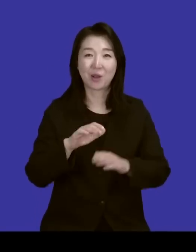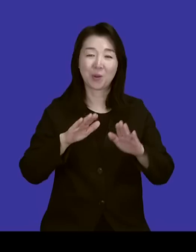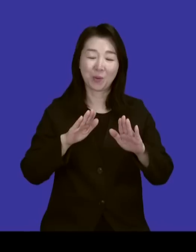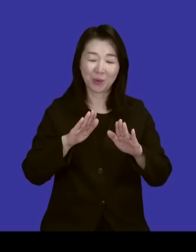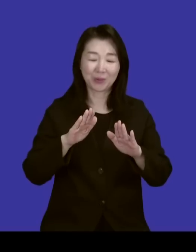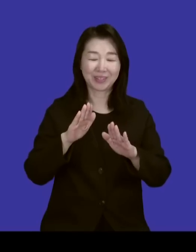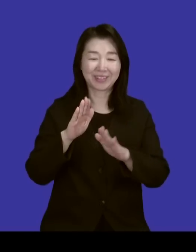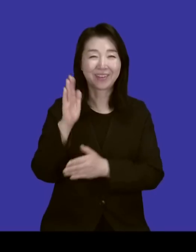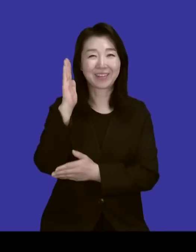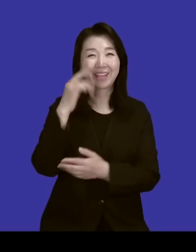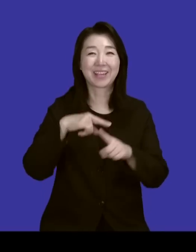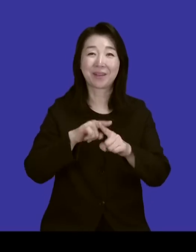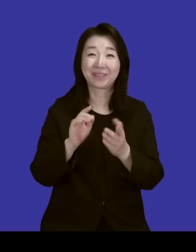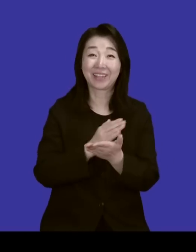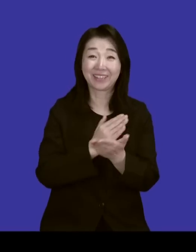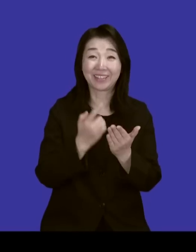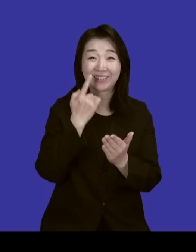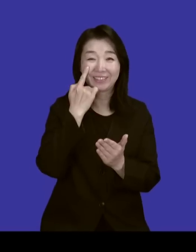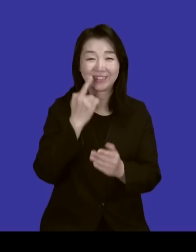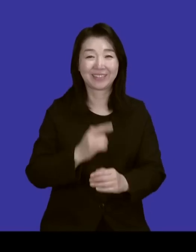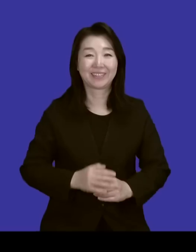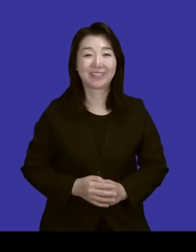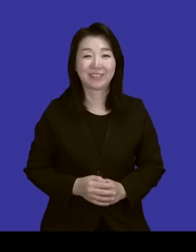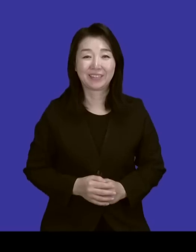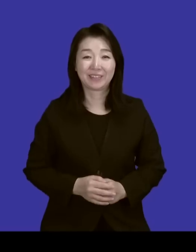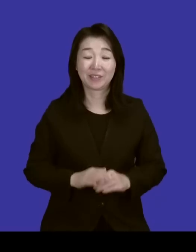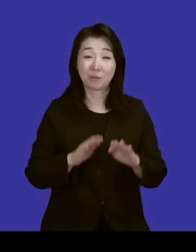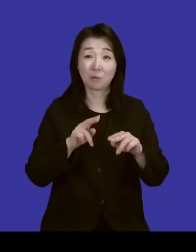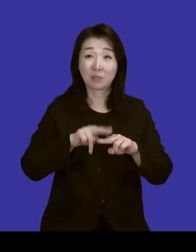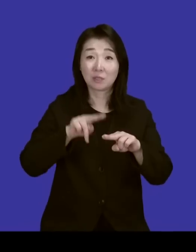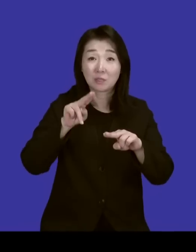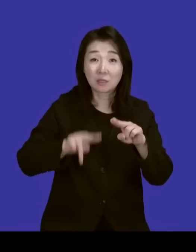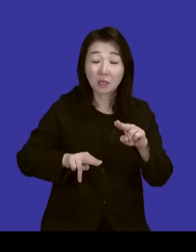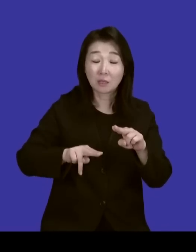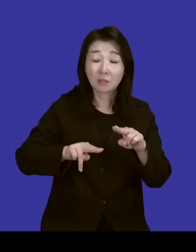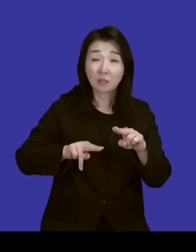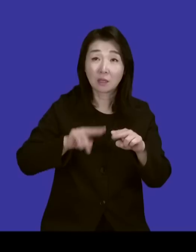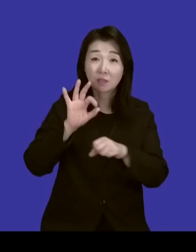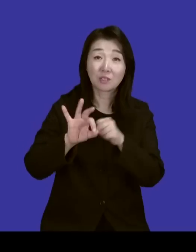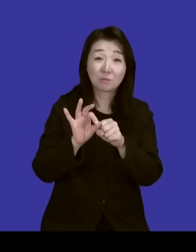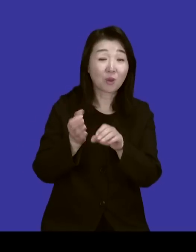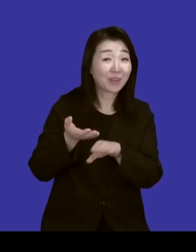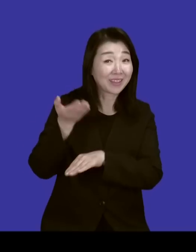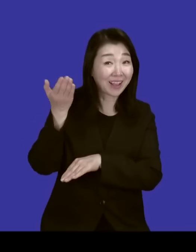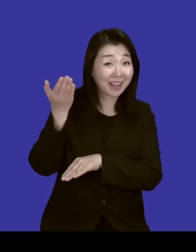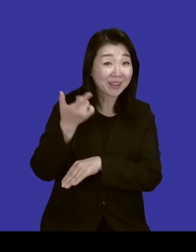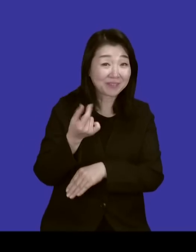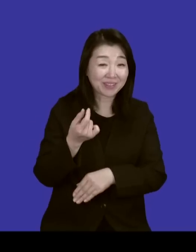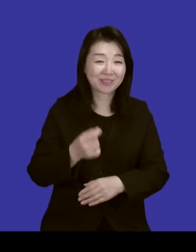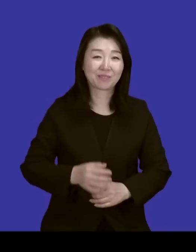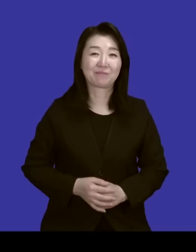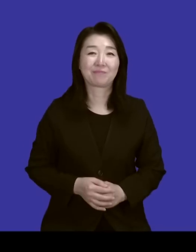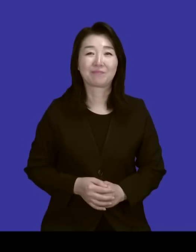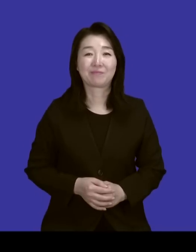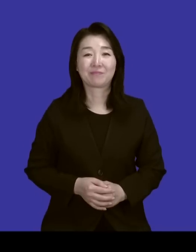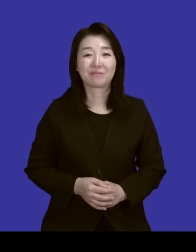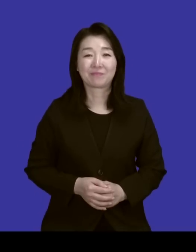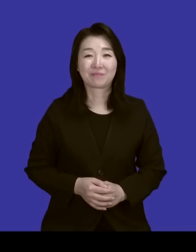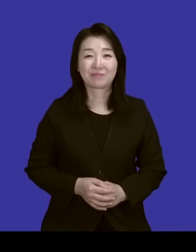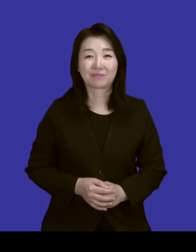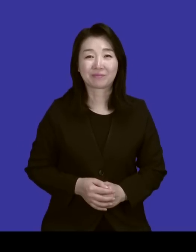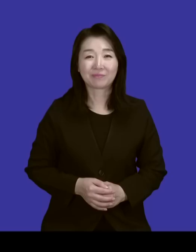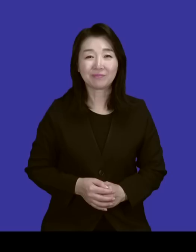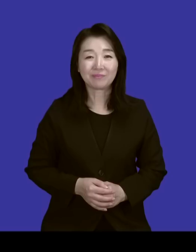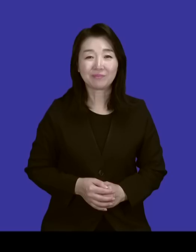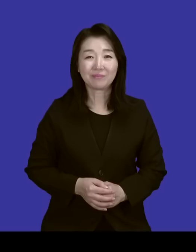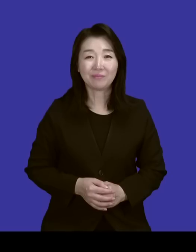이야기를 나눠보겠습니다. 목사님 벌써 은퇴하신 지가 10년이 넘으셨네요. 네, 맞습니다. 많은 교인들도 저랑 같은